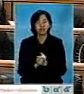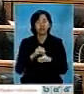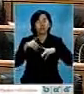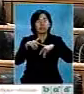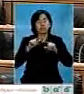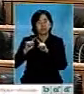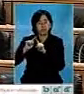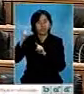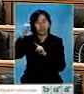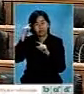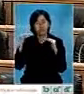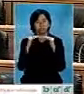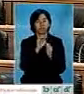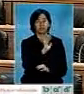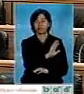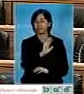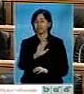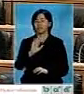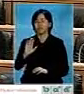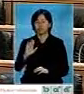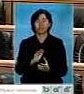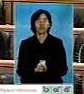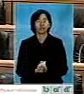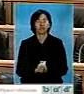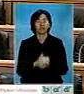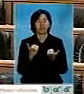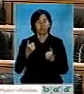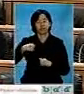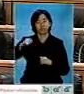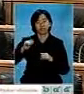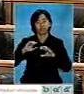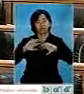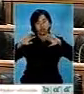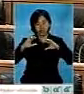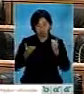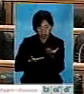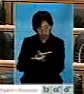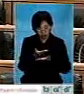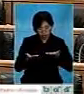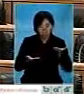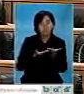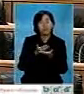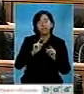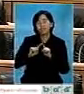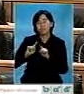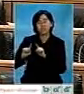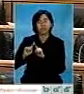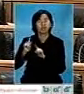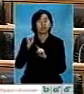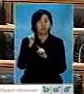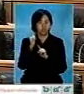ใช้สิทธิ์ของตนเองให้อัยการสูงสุดพิจารณากระทงความต่างๆตาม